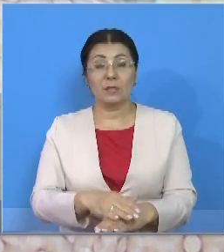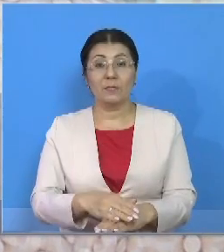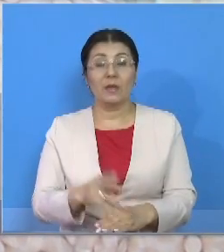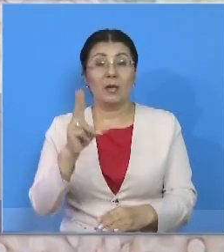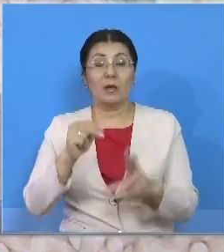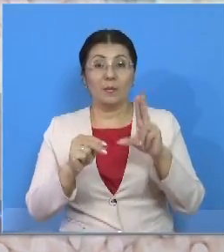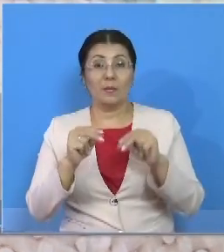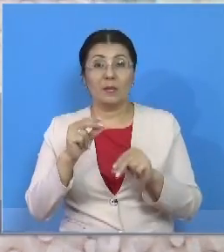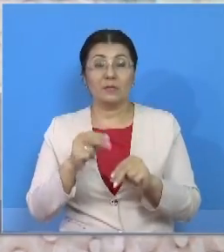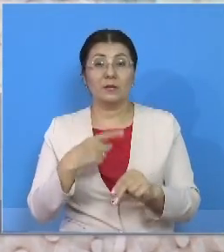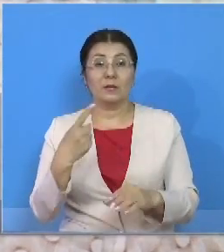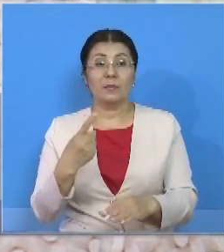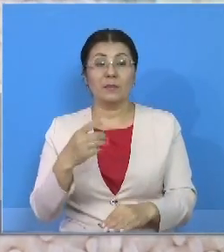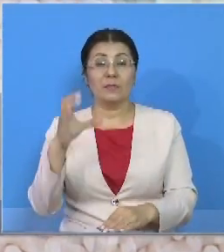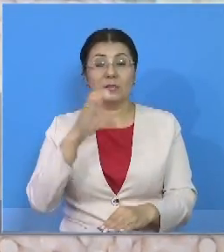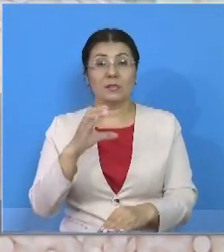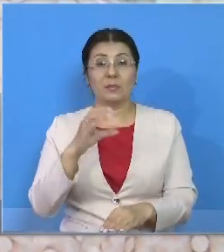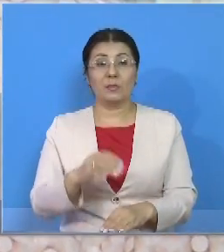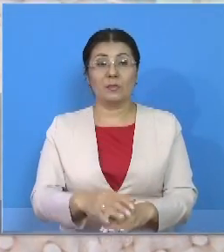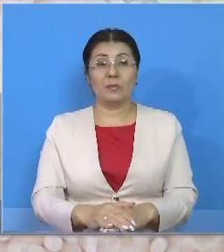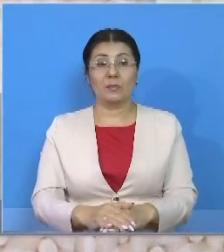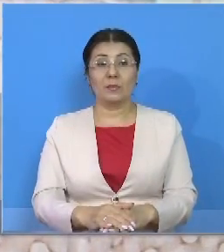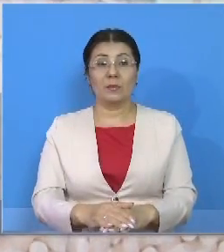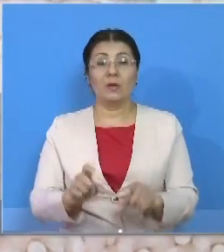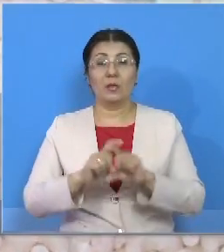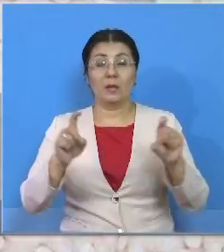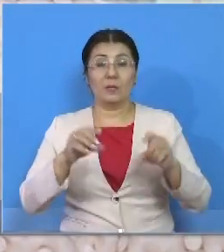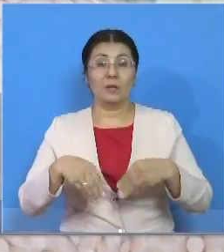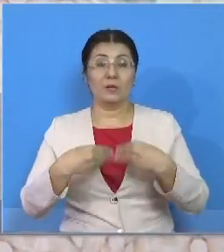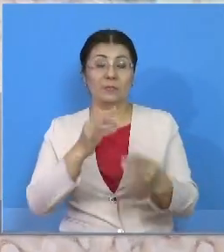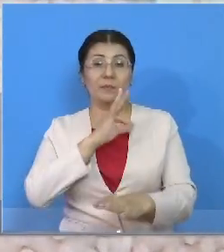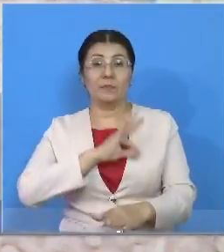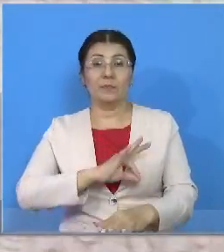обещают, что к 1 сентября объект сдать в эксплуатацию.